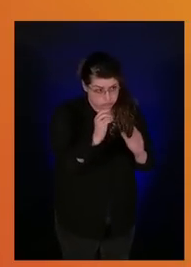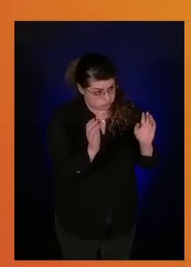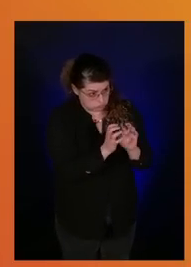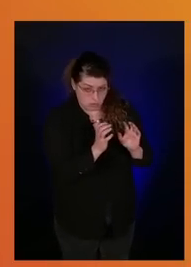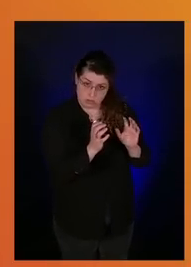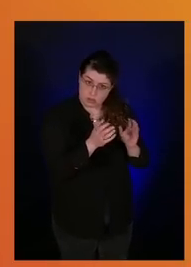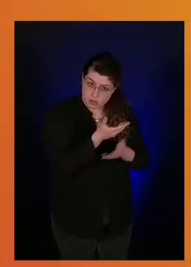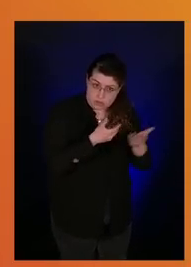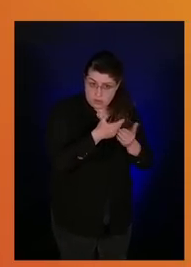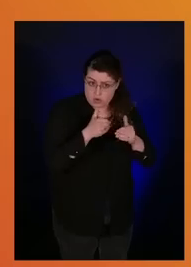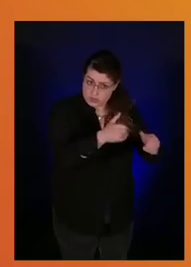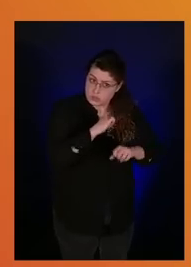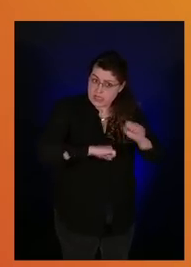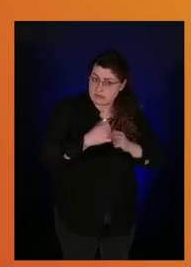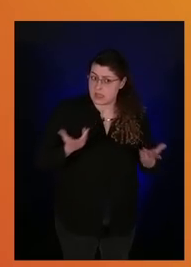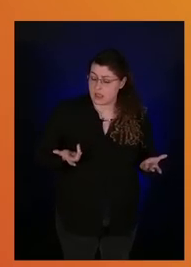Merci.